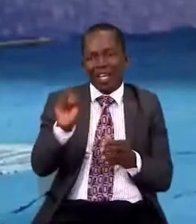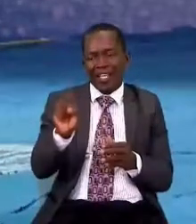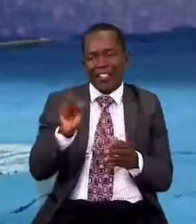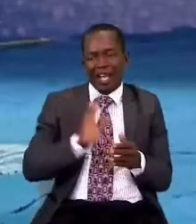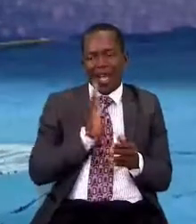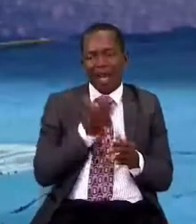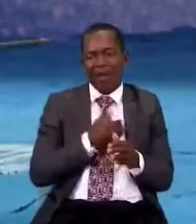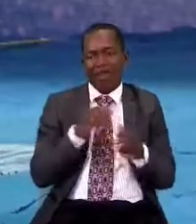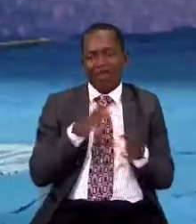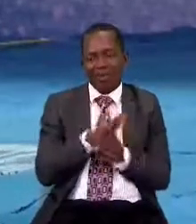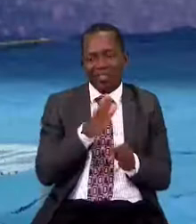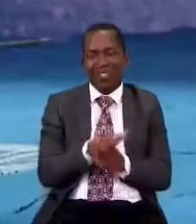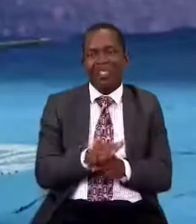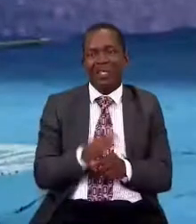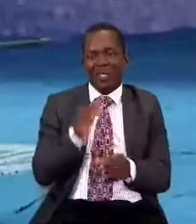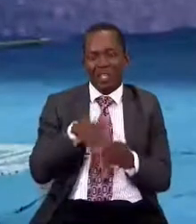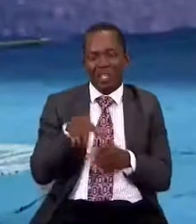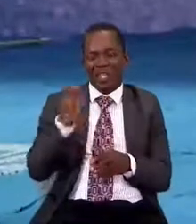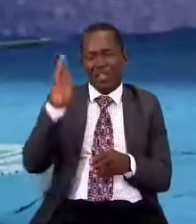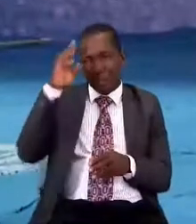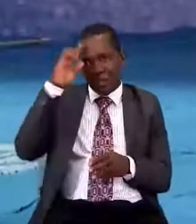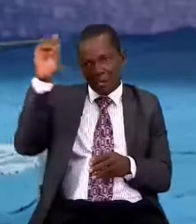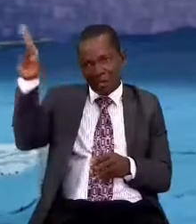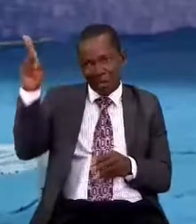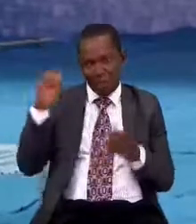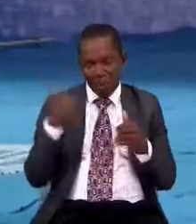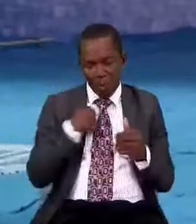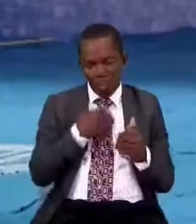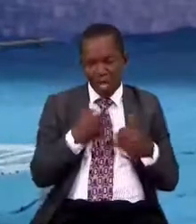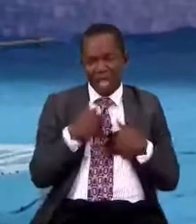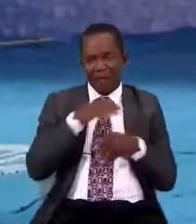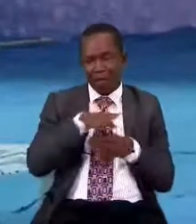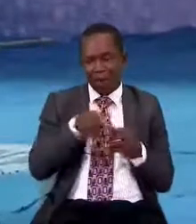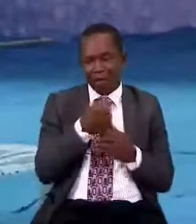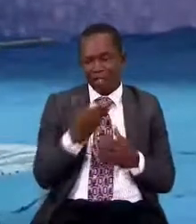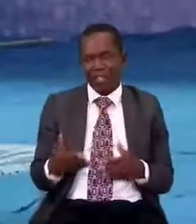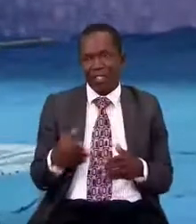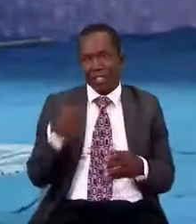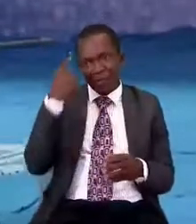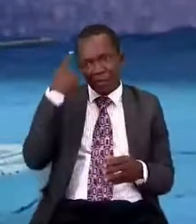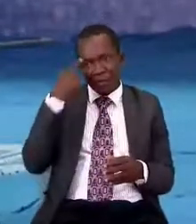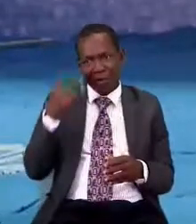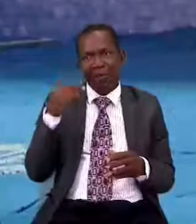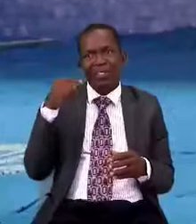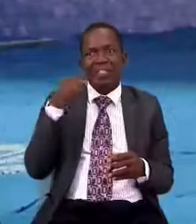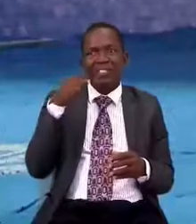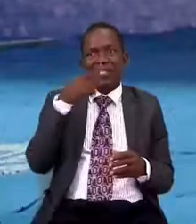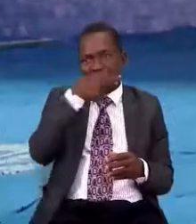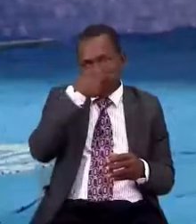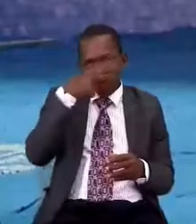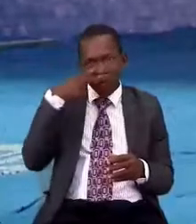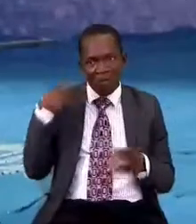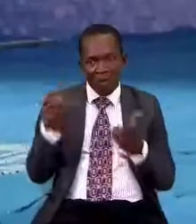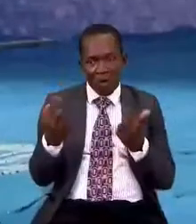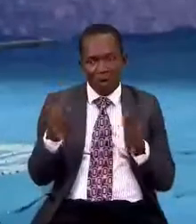ne vient que pour dérober, pour égorger et pour détruire. Moi, je viens. Jésus, c'est lui qui